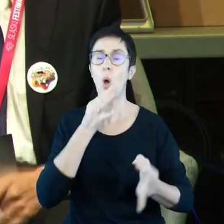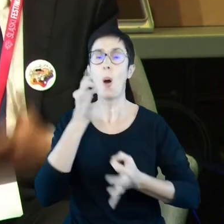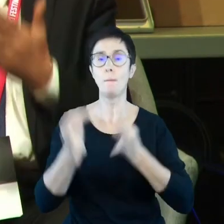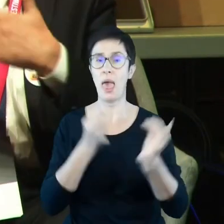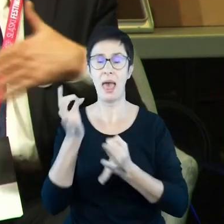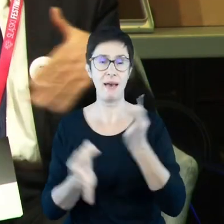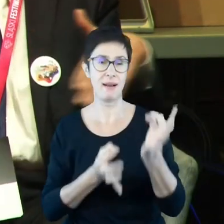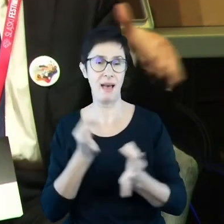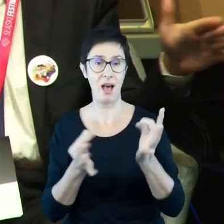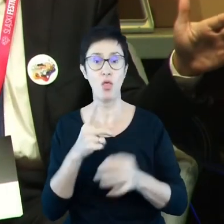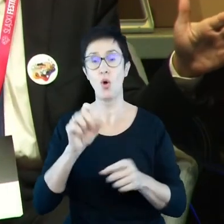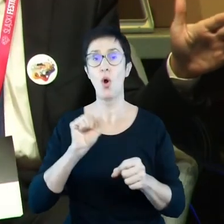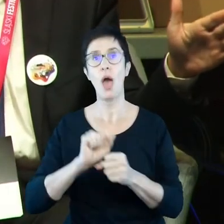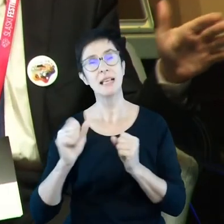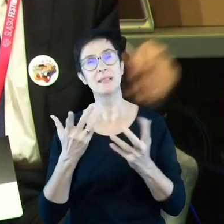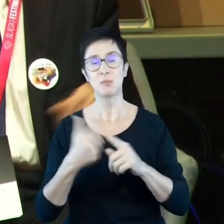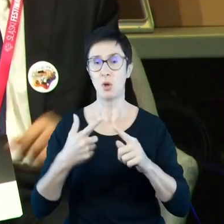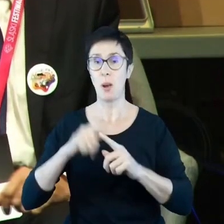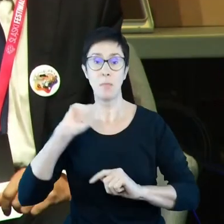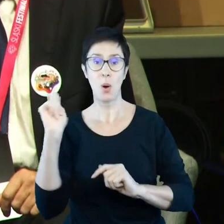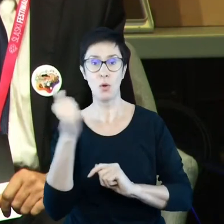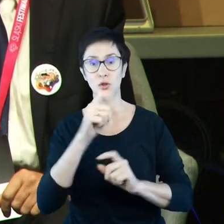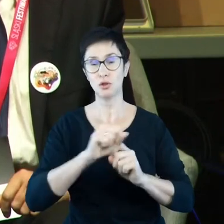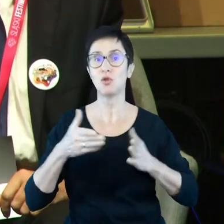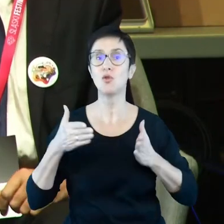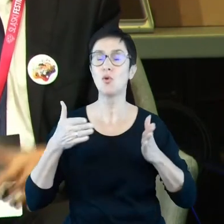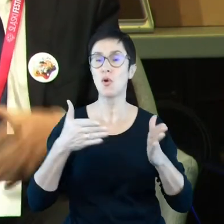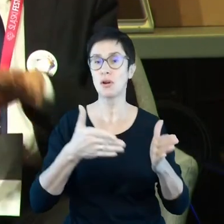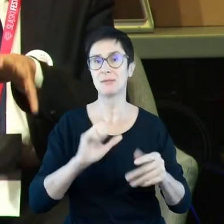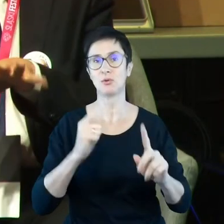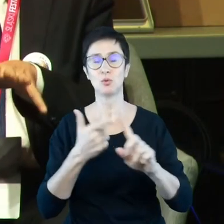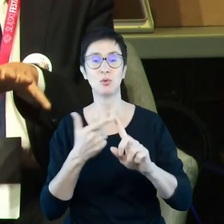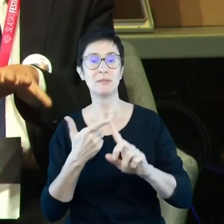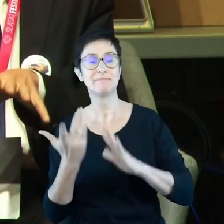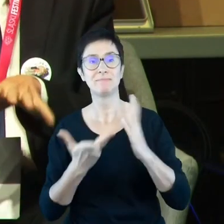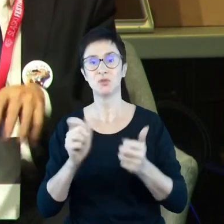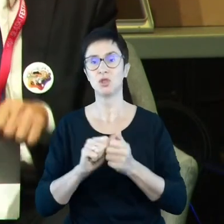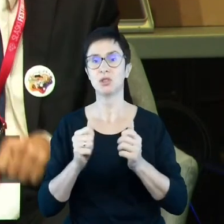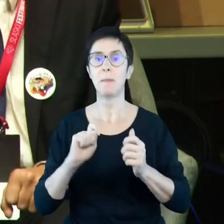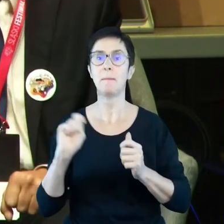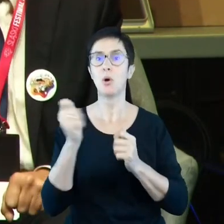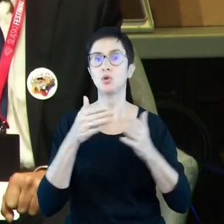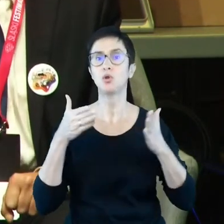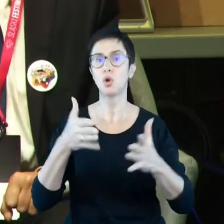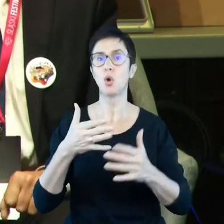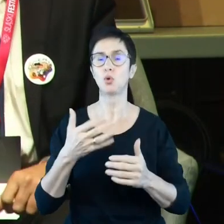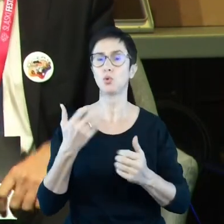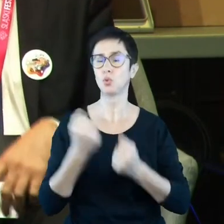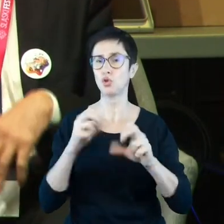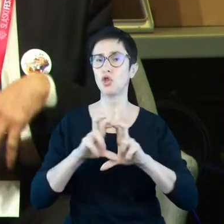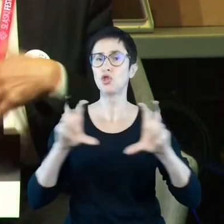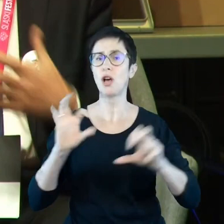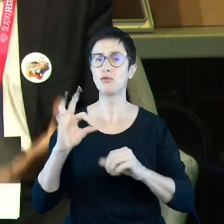jednej strony to jest podróż, więc jest to powieść drogi. Z drugiej strony jest to powieść o bardzo trudnym momencie w dojrzewaniu człowieka,